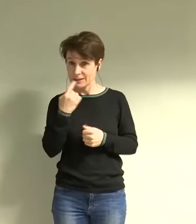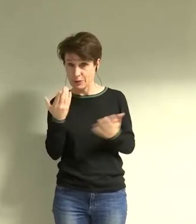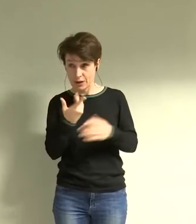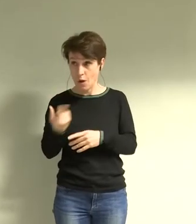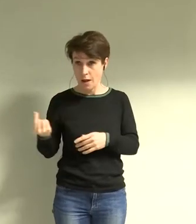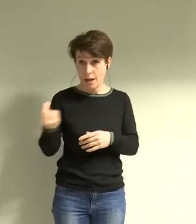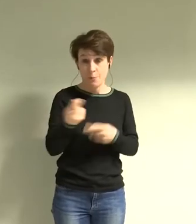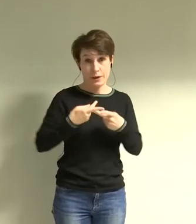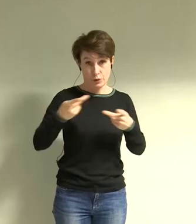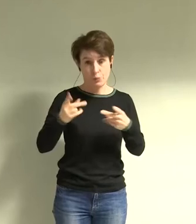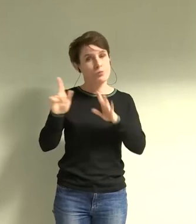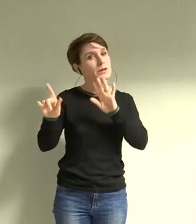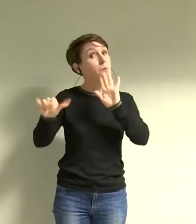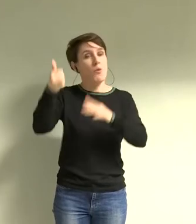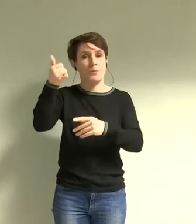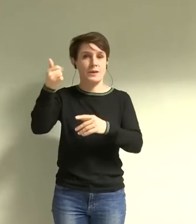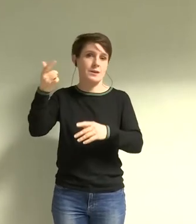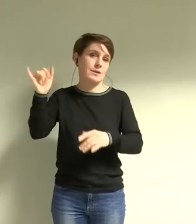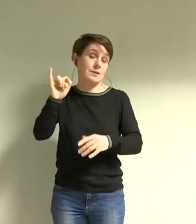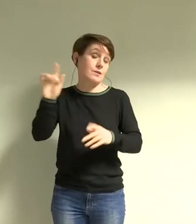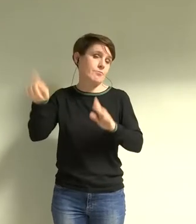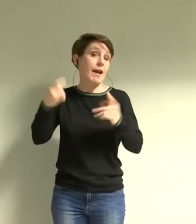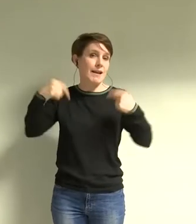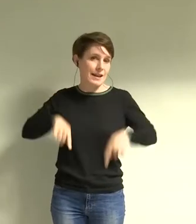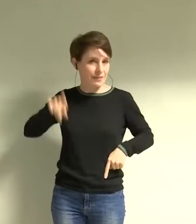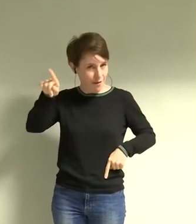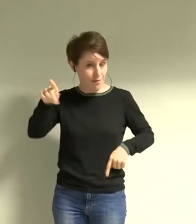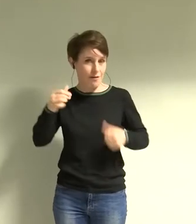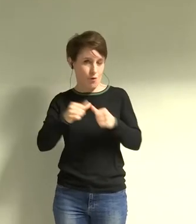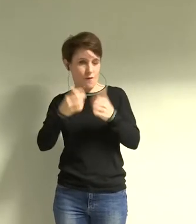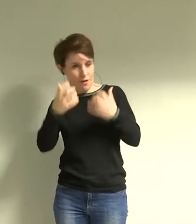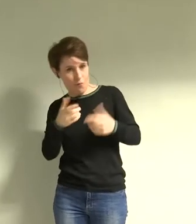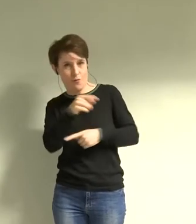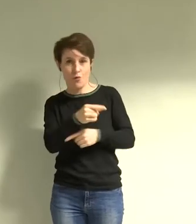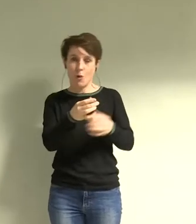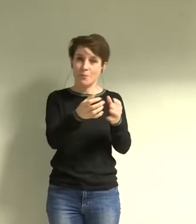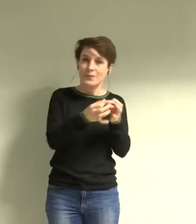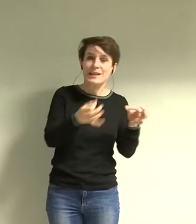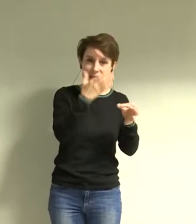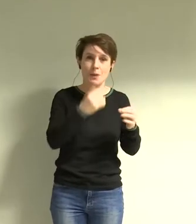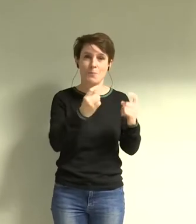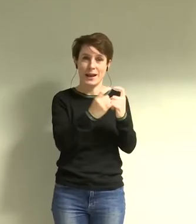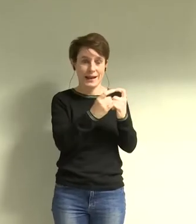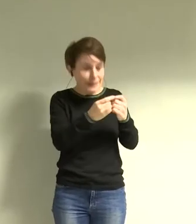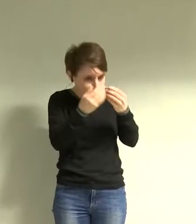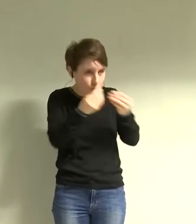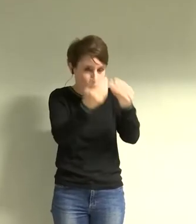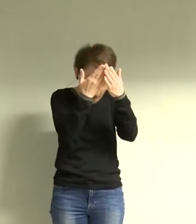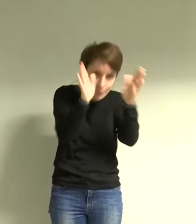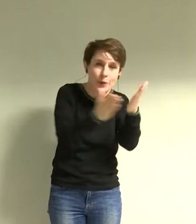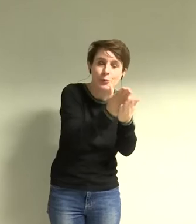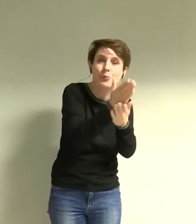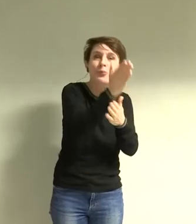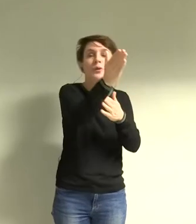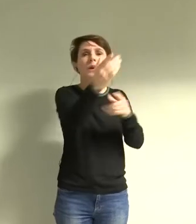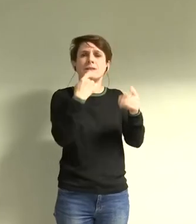premier rang desquels l'état bien entendu que nous ouvrons ce chemin nouveau pour la belle électrique l'outil reste le même il s'agit d'une salle de diffusion